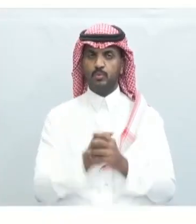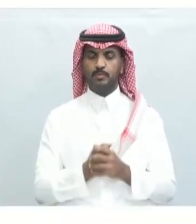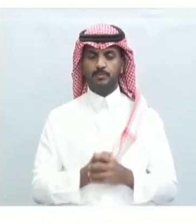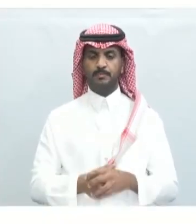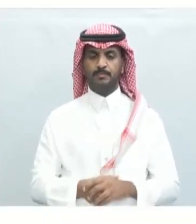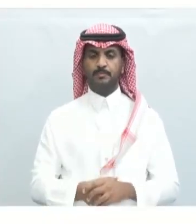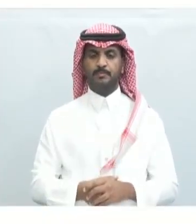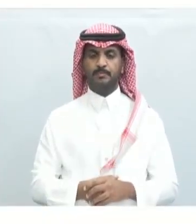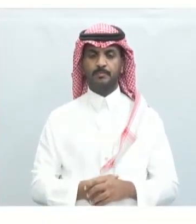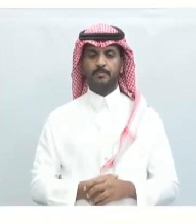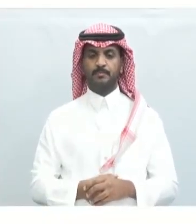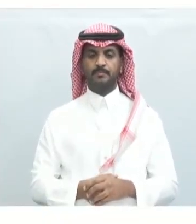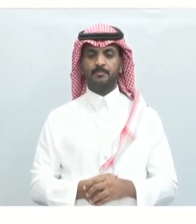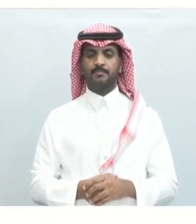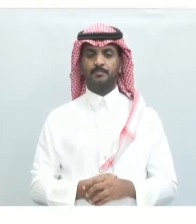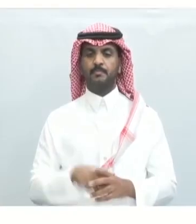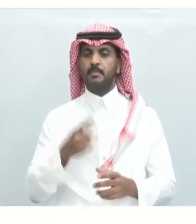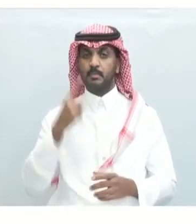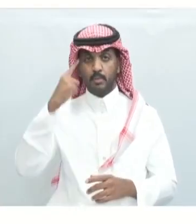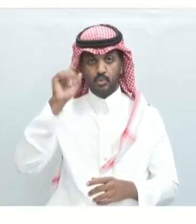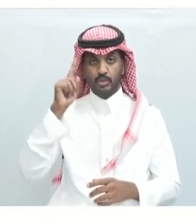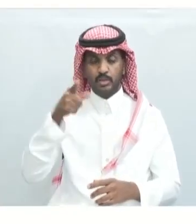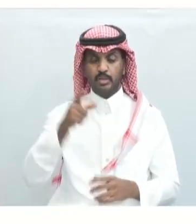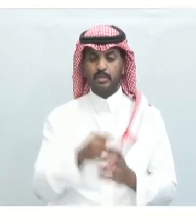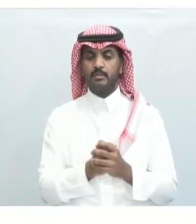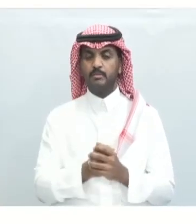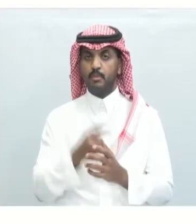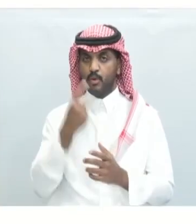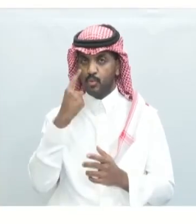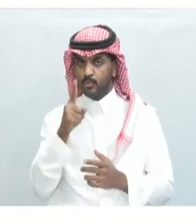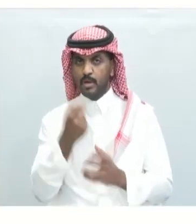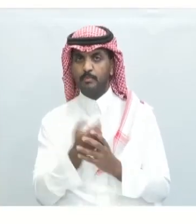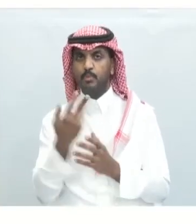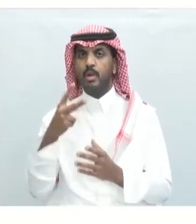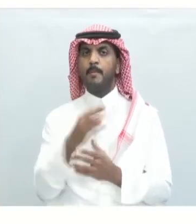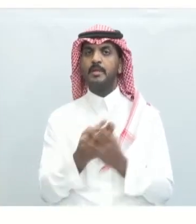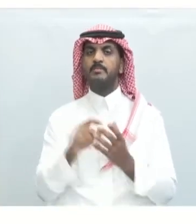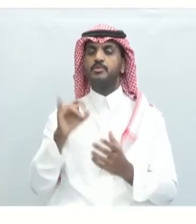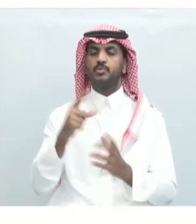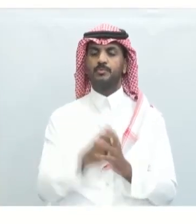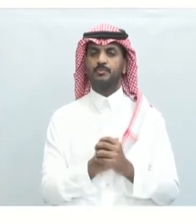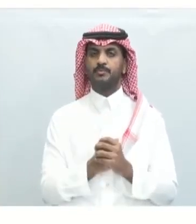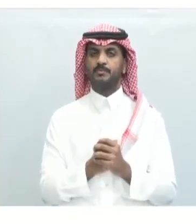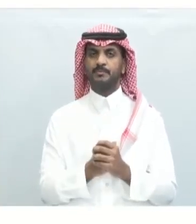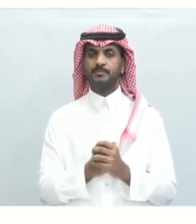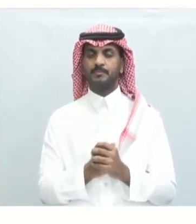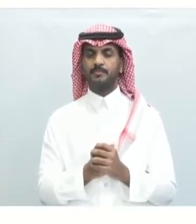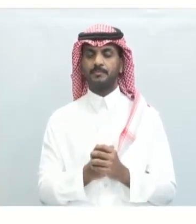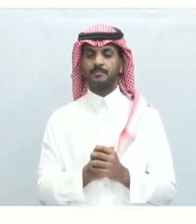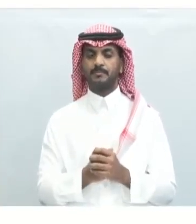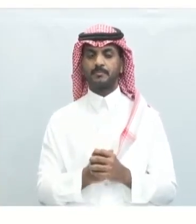الصحابه السؤال الذي يليه بما اشتهر عبد الله بن مسعود رضي الله عنه بما اشتهر هذا الصحابي